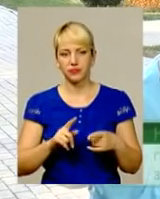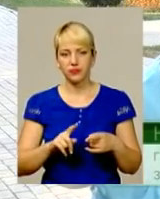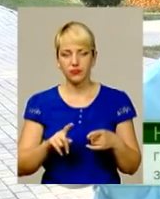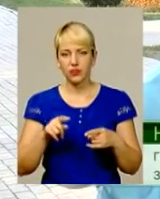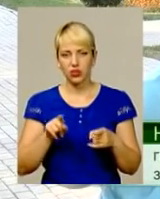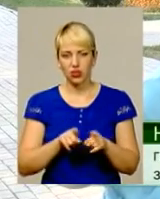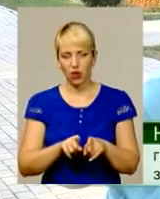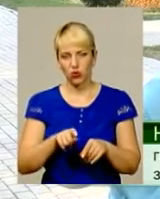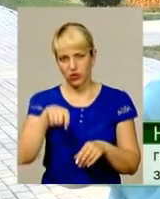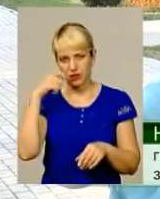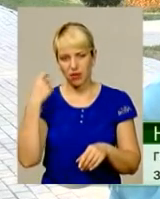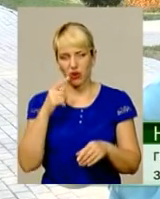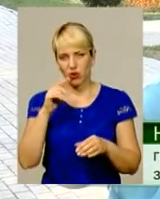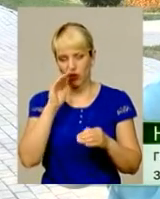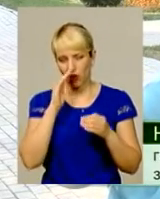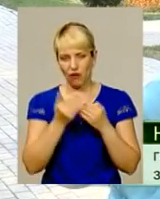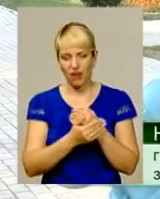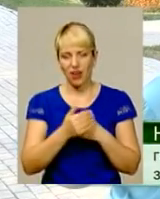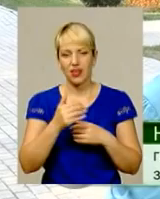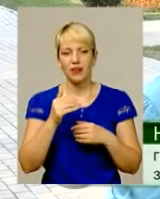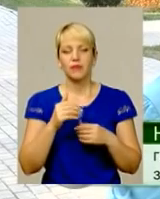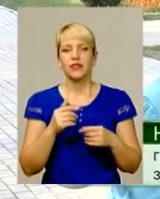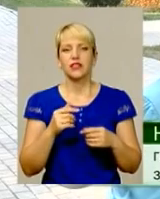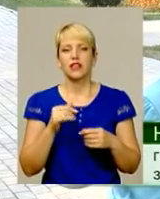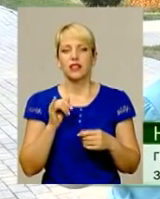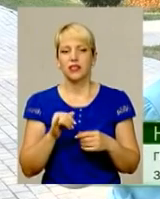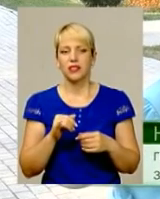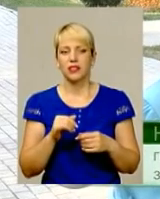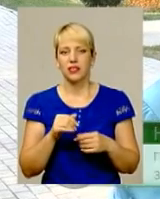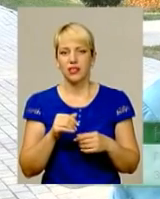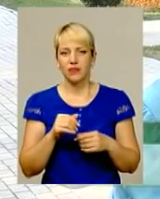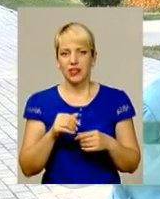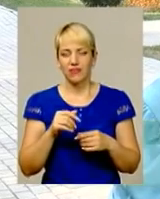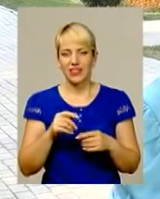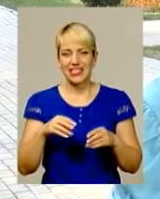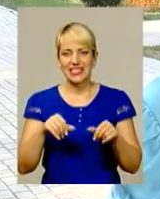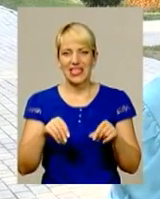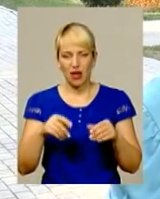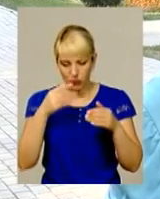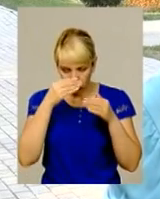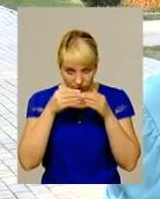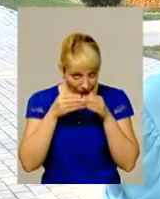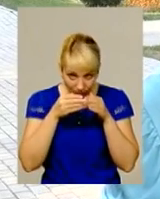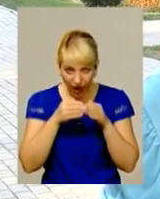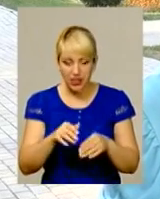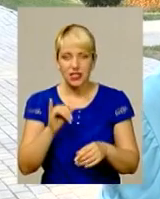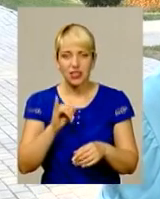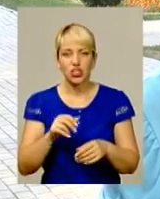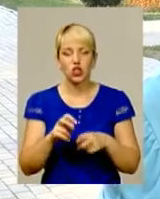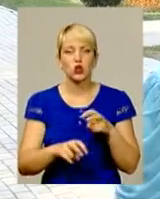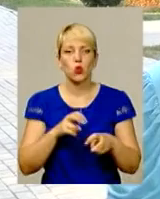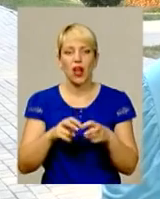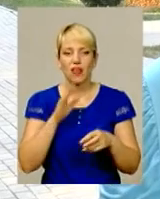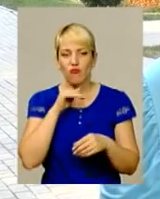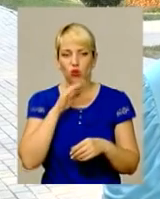таку спеку. Вона, звичайно, ховається у затінок, вона навіть заривається у землю, якщо надто спекотно, і шукає